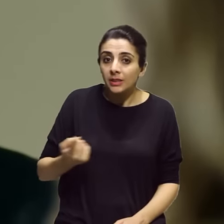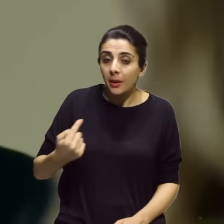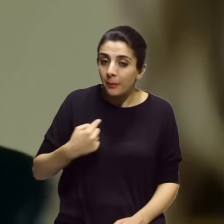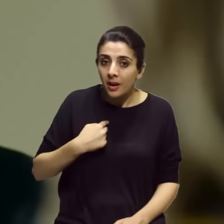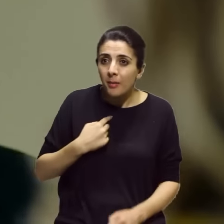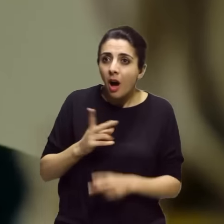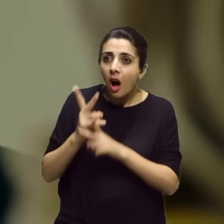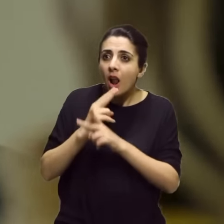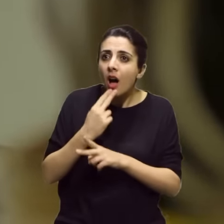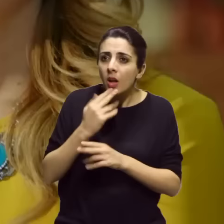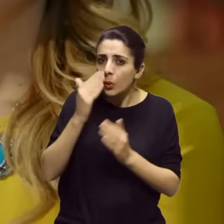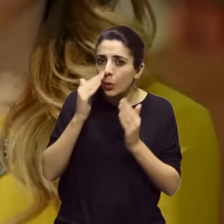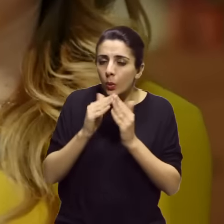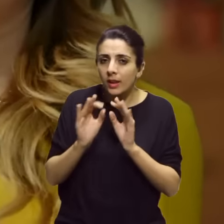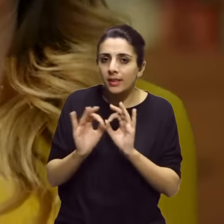benim hayallerimdeki kadınsın.